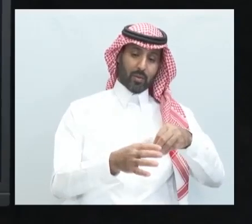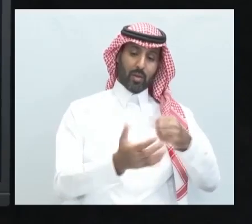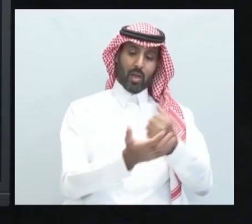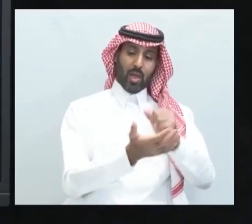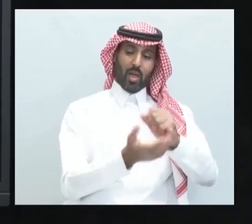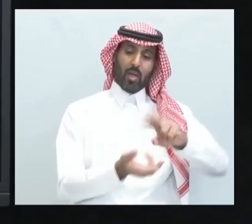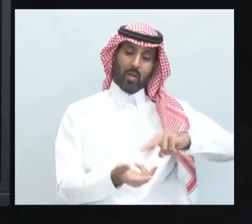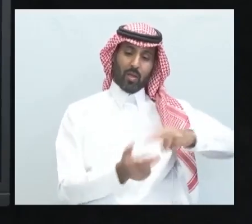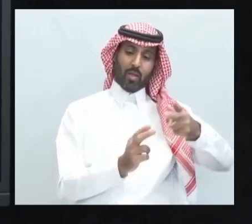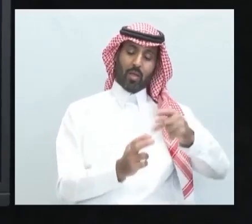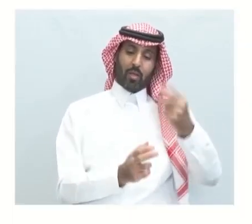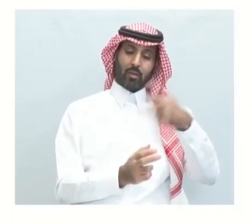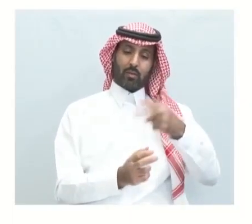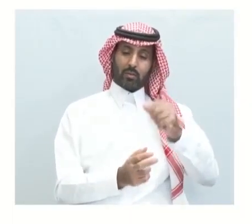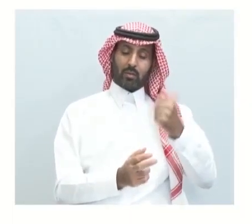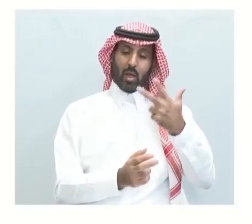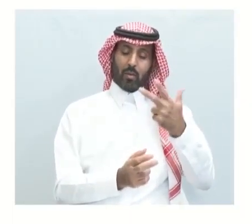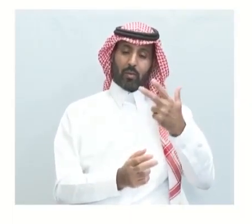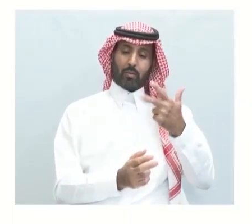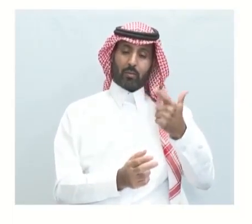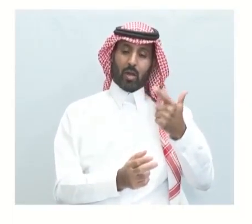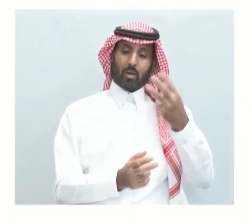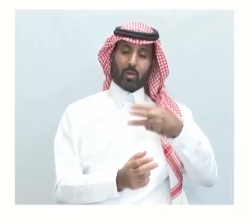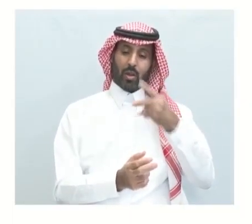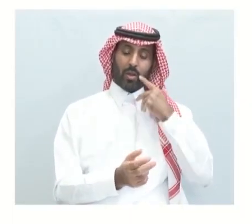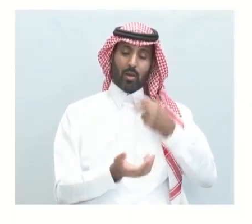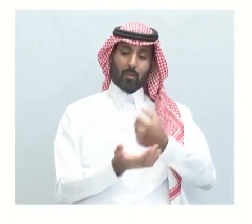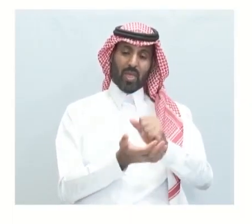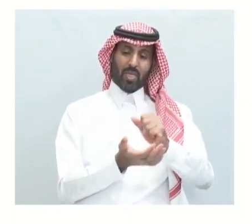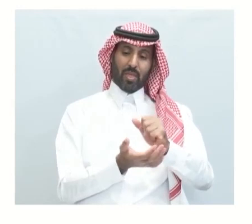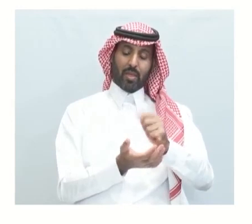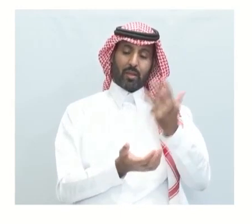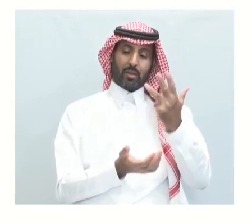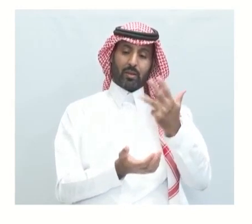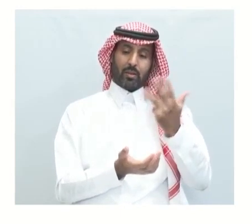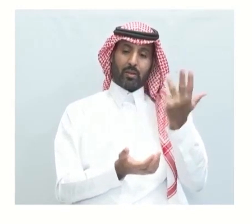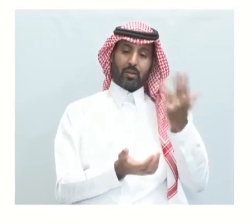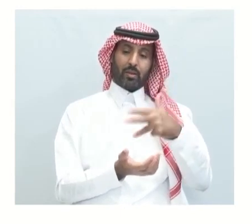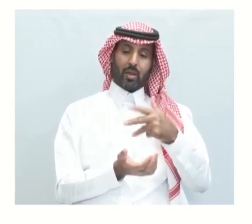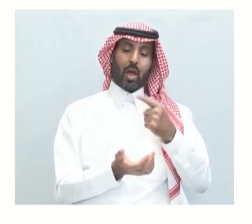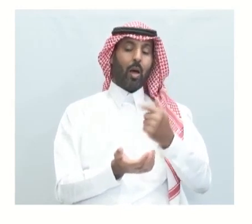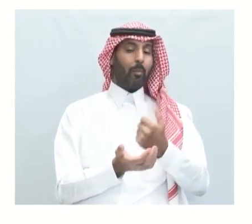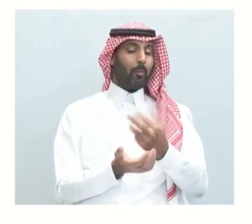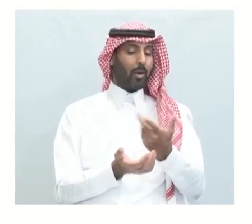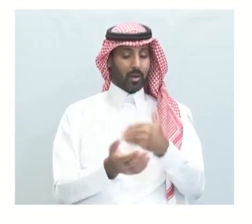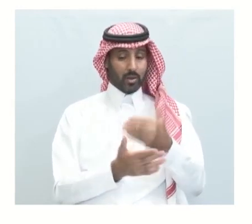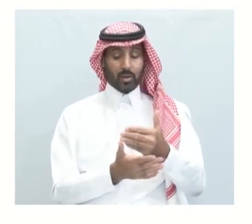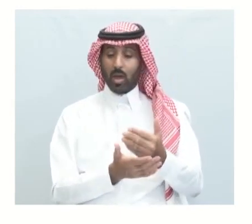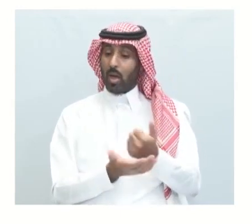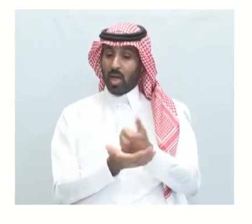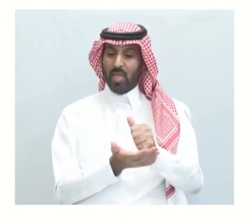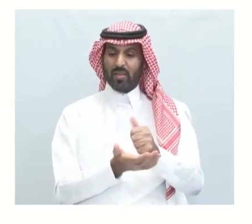بسوي عمليه العكس انا عندي 12 وعندي 37 وعندي 99 ماذا سافعل ساحذف السبعه وثلاثين طيب انا حذفت 37